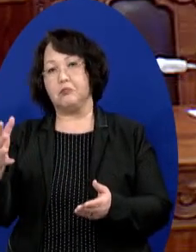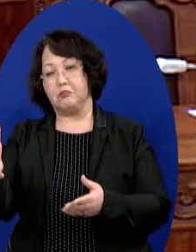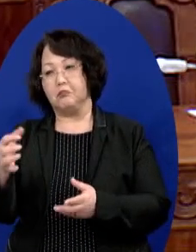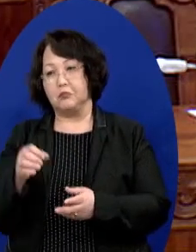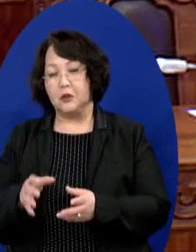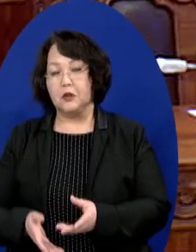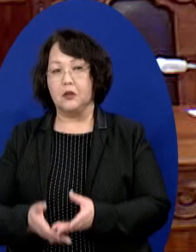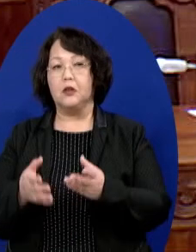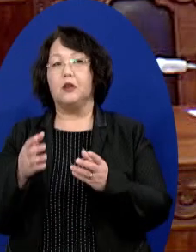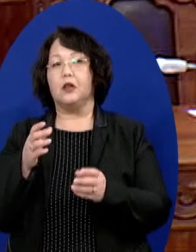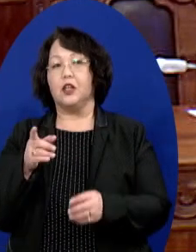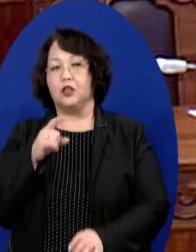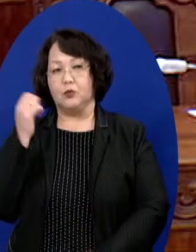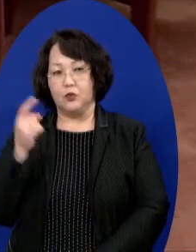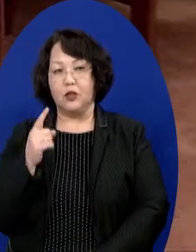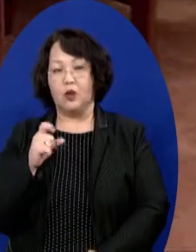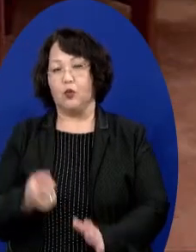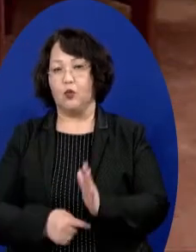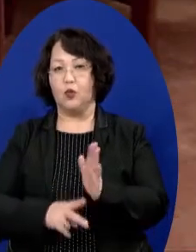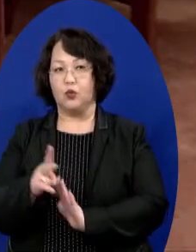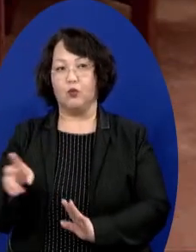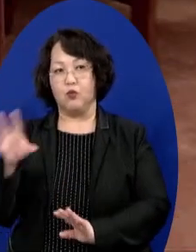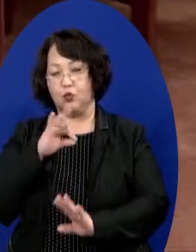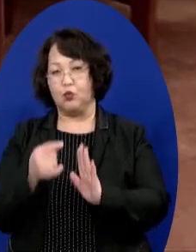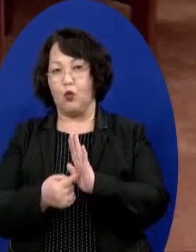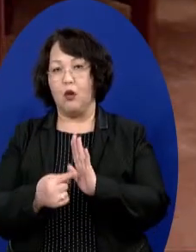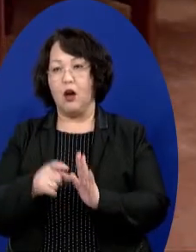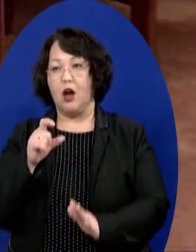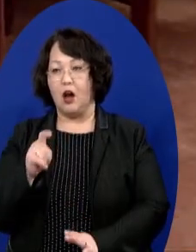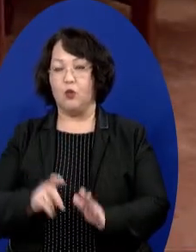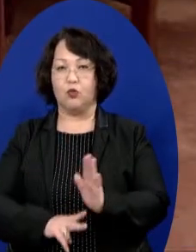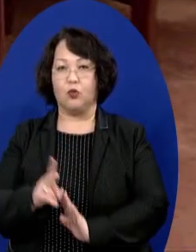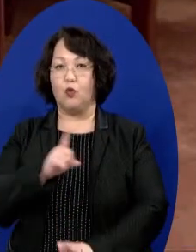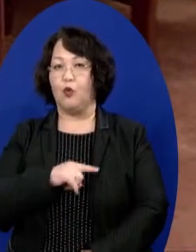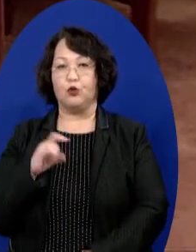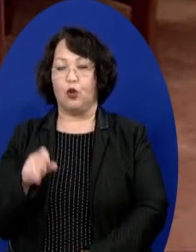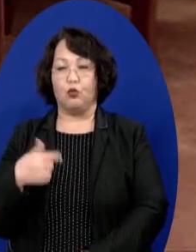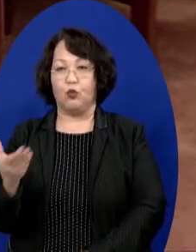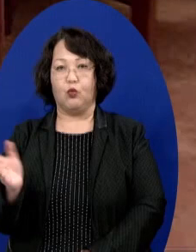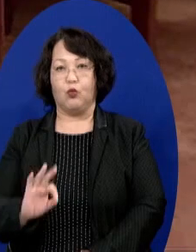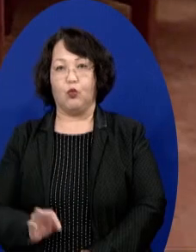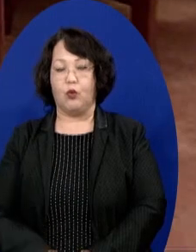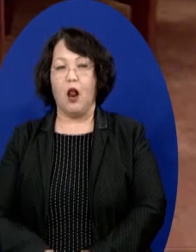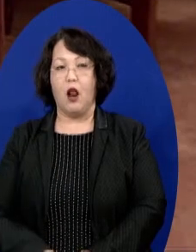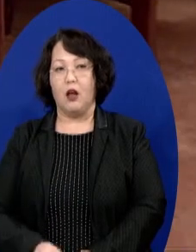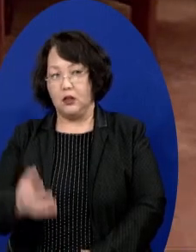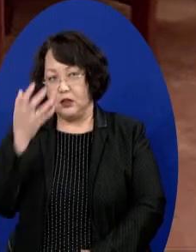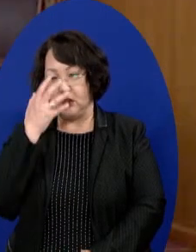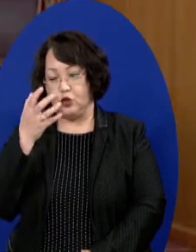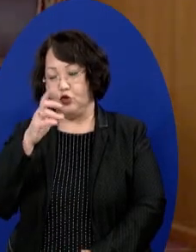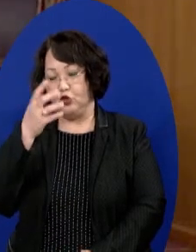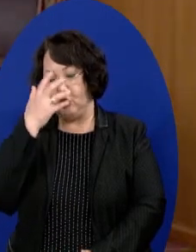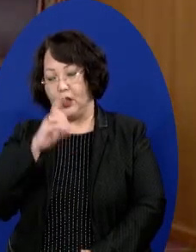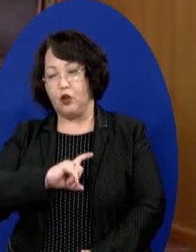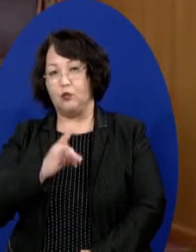их үсвэрүүдийн хүрээнд хувьчлах тухай асуудал яригдахгүй гэсэн тайлбарыг өгч байна. Мөн засгийн газрын агентлагууд болон төрийн өмчийн аж ахуйн